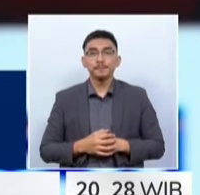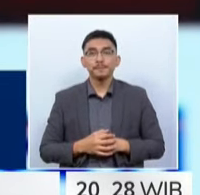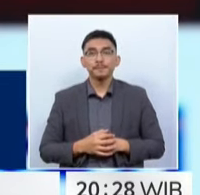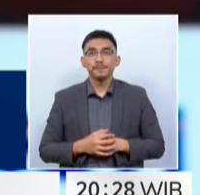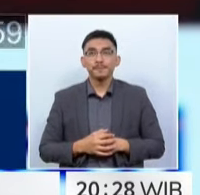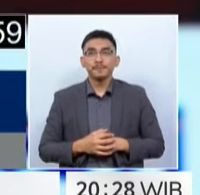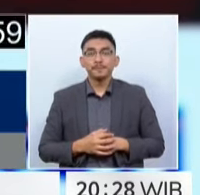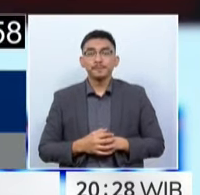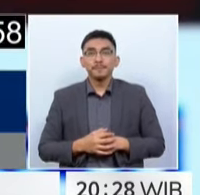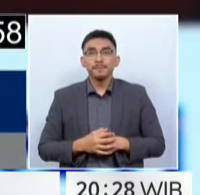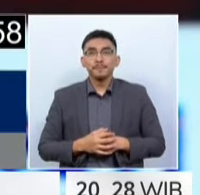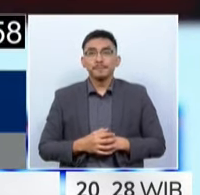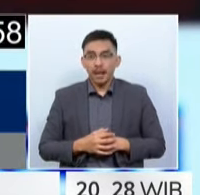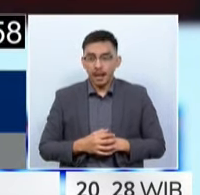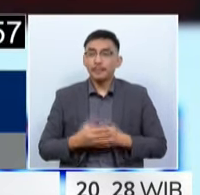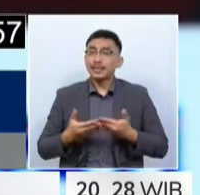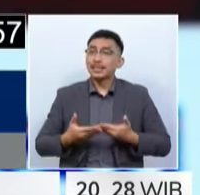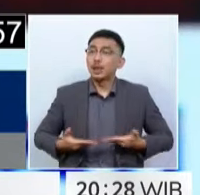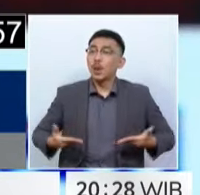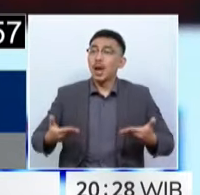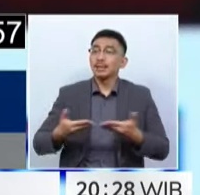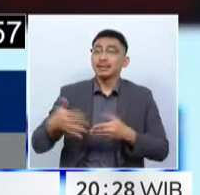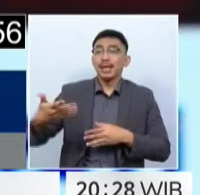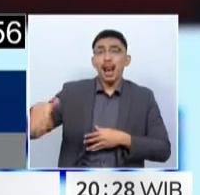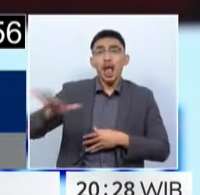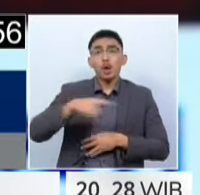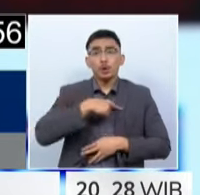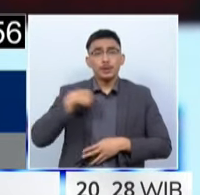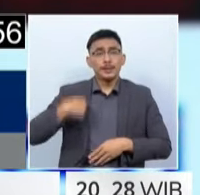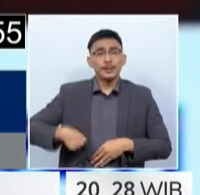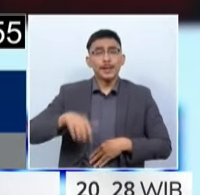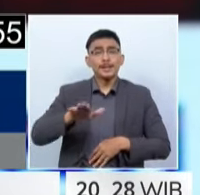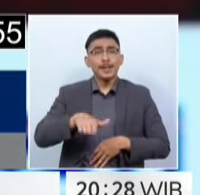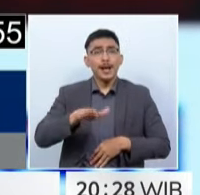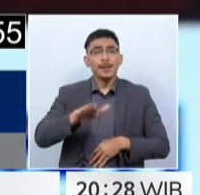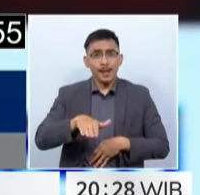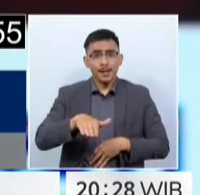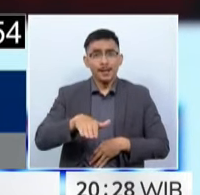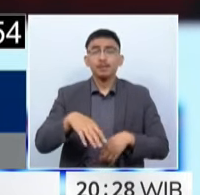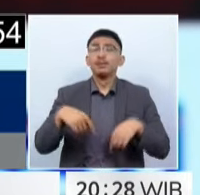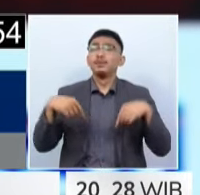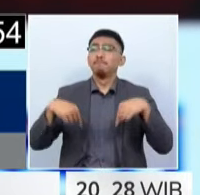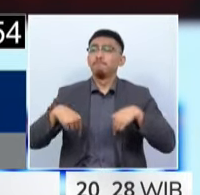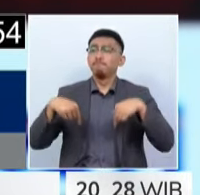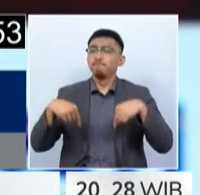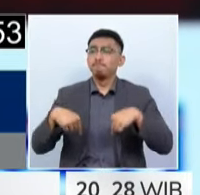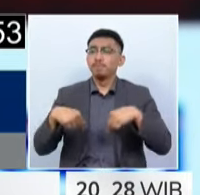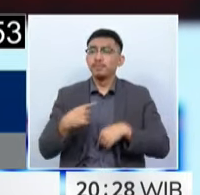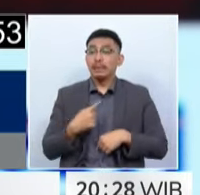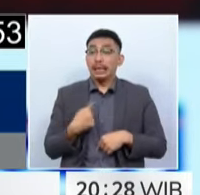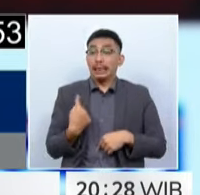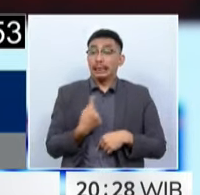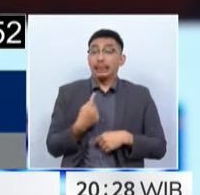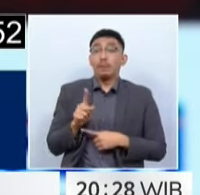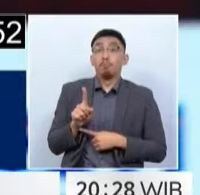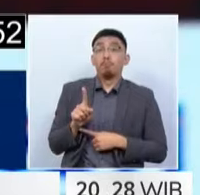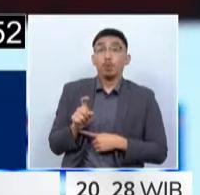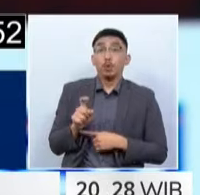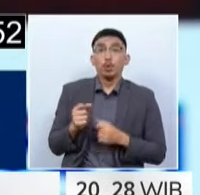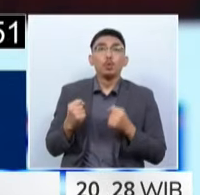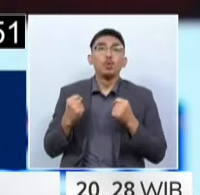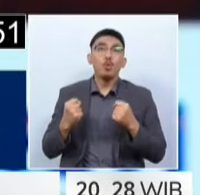keadaan Laut Cina Selatan menggaris bawahi bahwa kita perlu kekuatan pertahanan yang